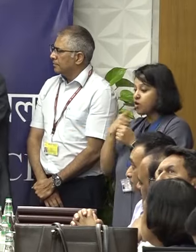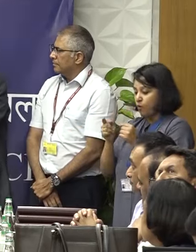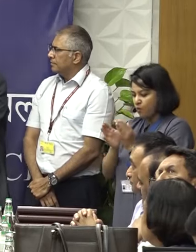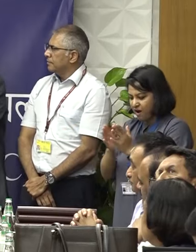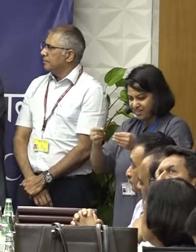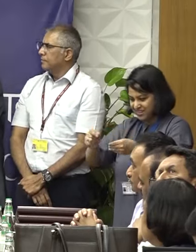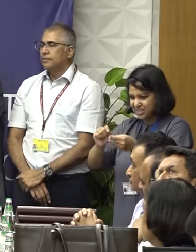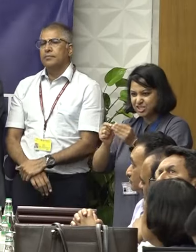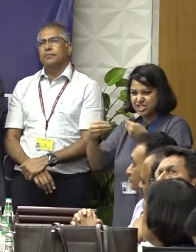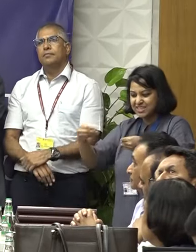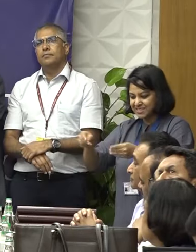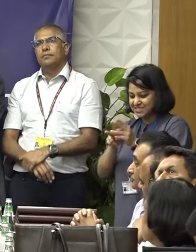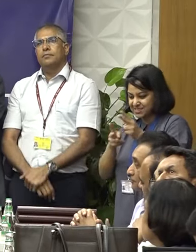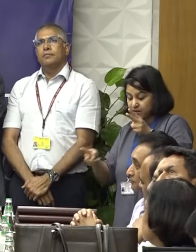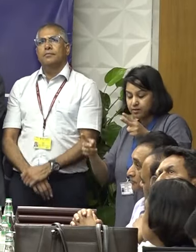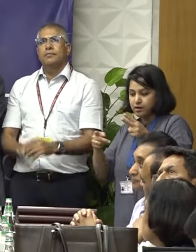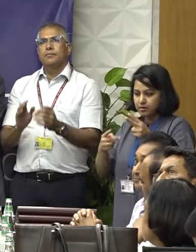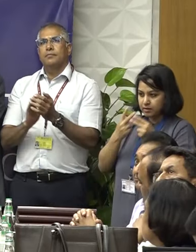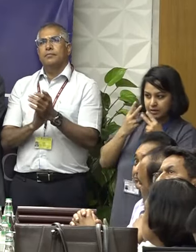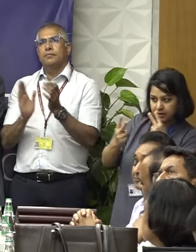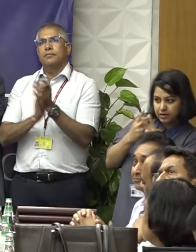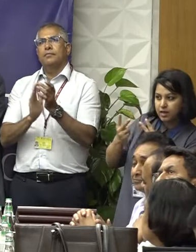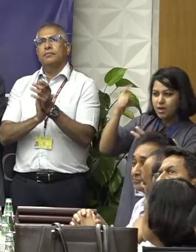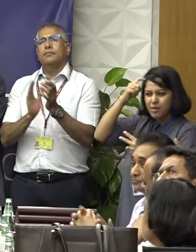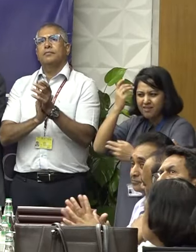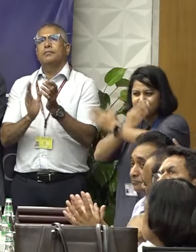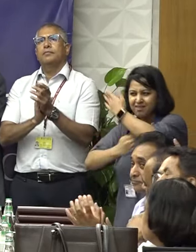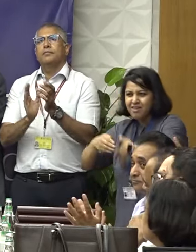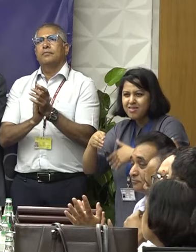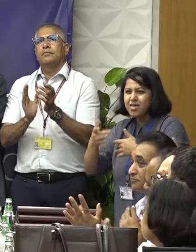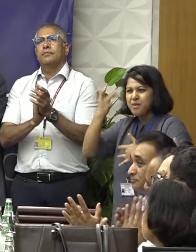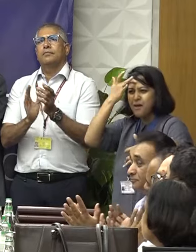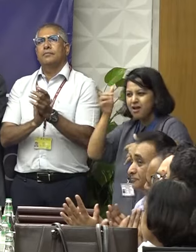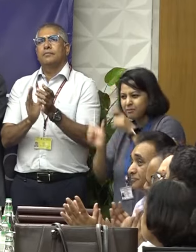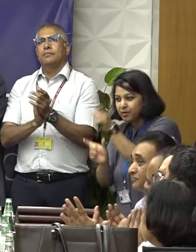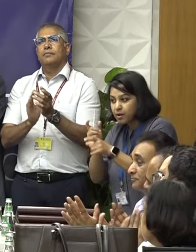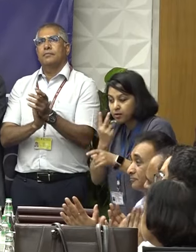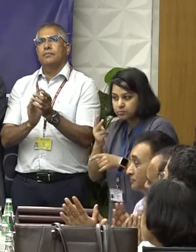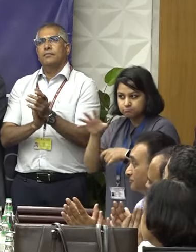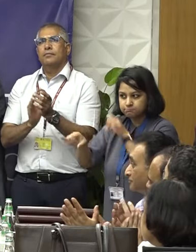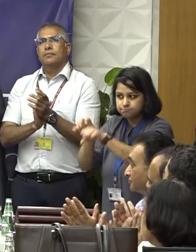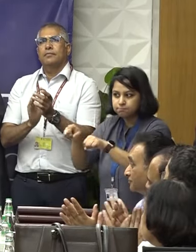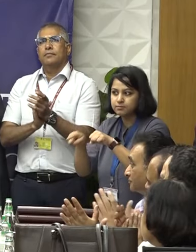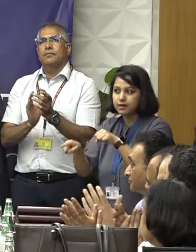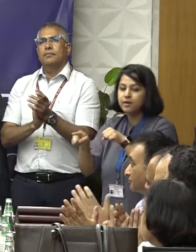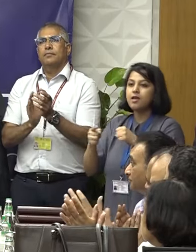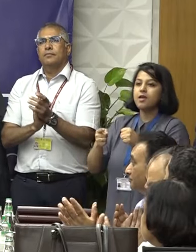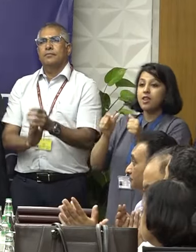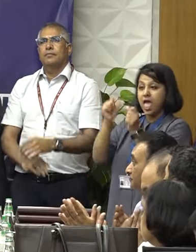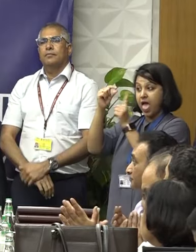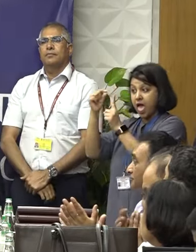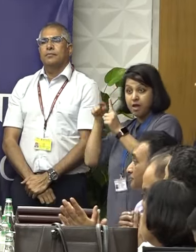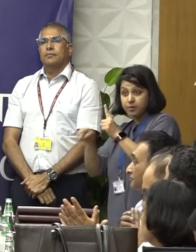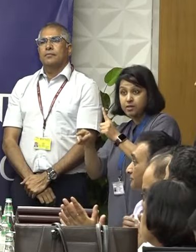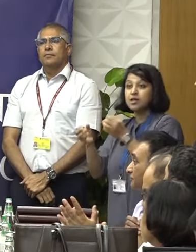के माध्यम से पहुंचकर मानसिक बीमारी के कम गंभीरता वाले मरीजों के लिए उनके ऐप के निर्देशित मेडिटेशन, ऐप